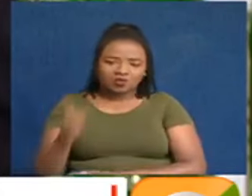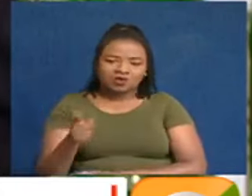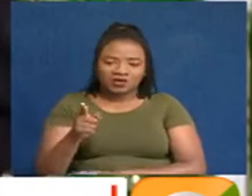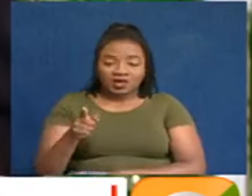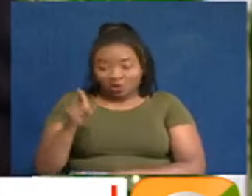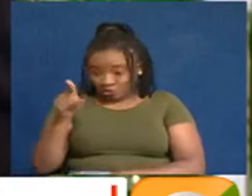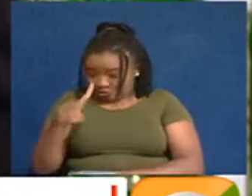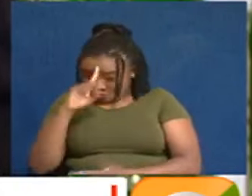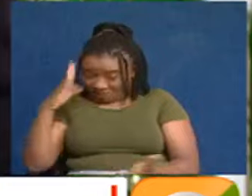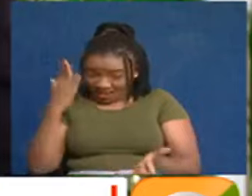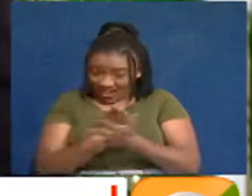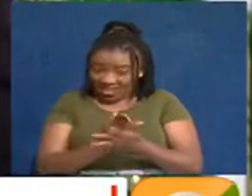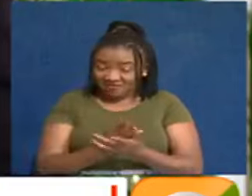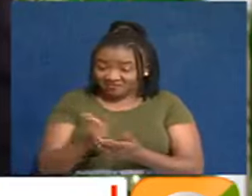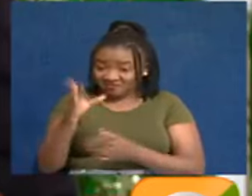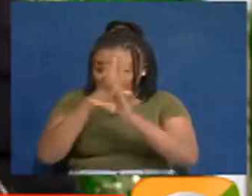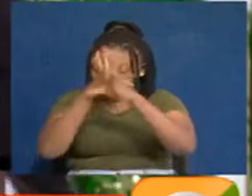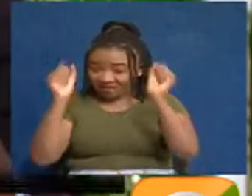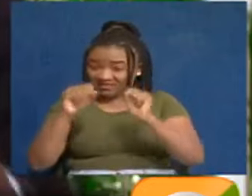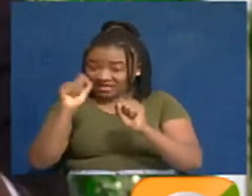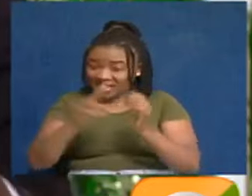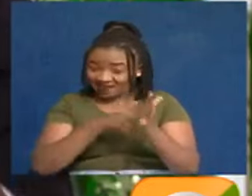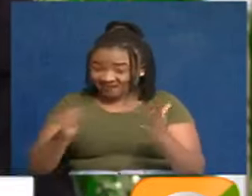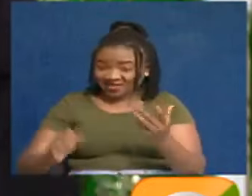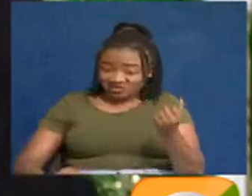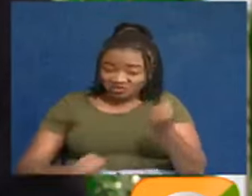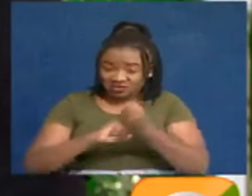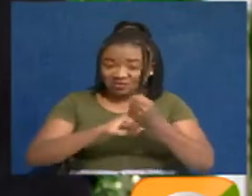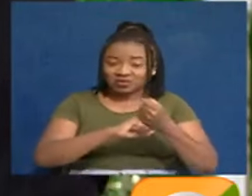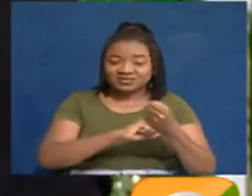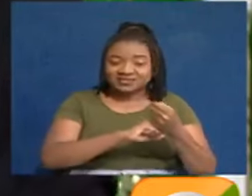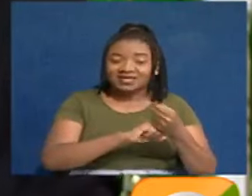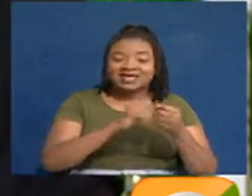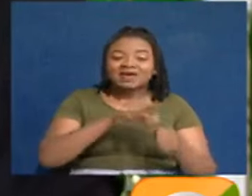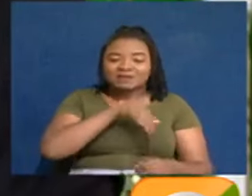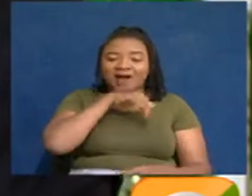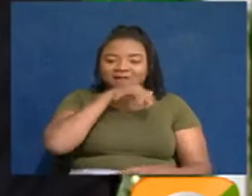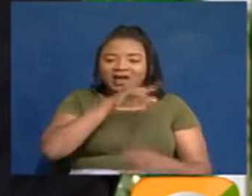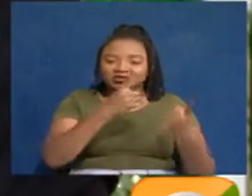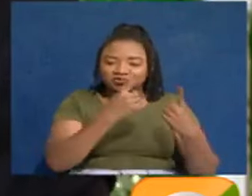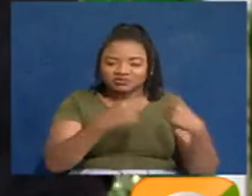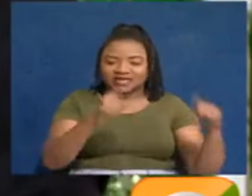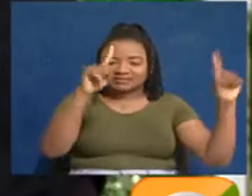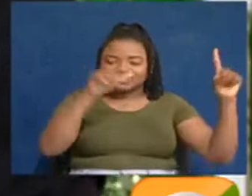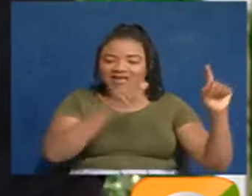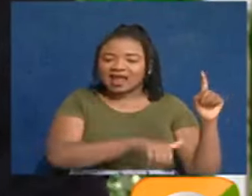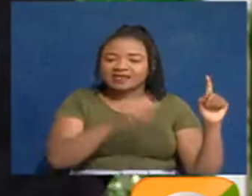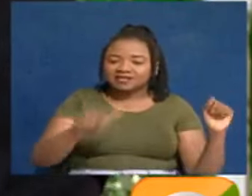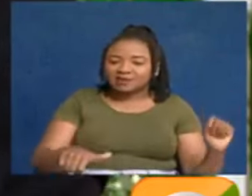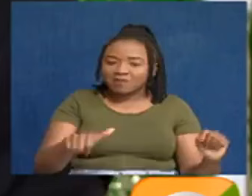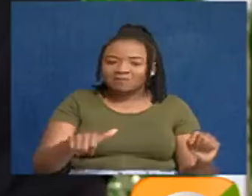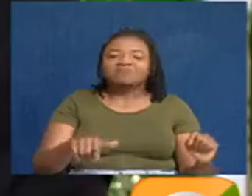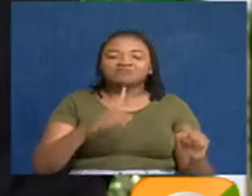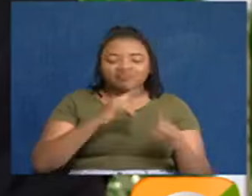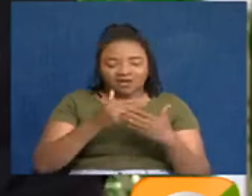Do you believe the president can fail to take Baba to Addis Ababa? Yeah, so before he goes, you will come to Homa